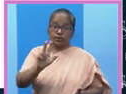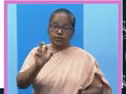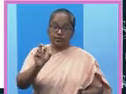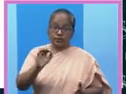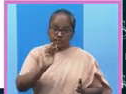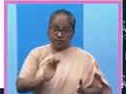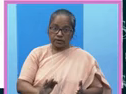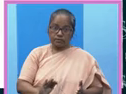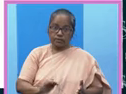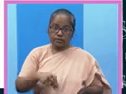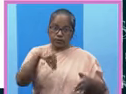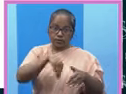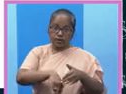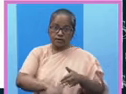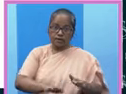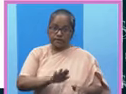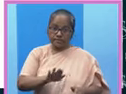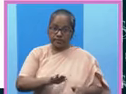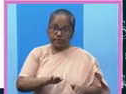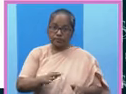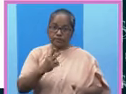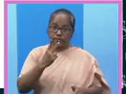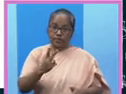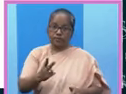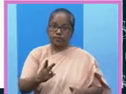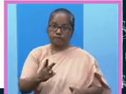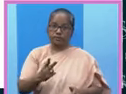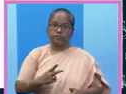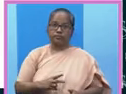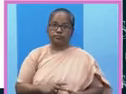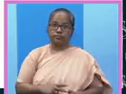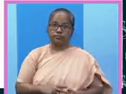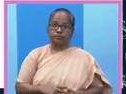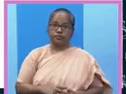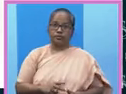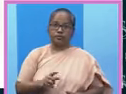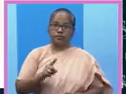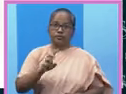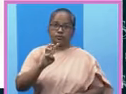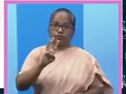180 டிகிரியை மட்டுமே உள்ளடக்கிய இடத்தின் பரப்பளவு நான் சொல்ல போகிறேன். அப்போ என்ன அர்த்தம்,